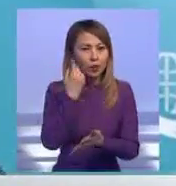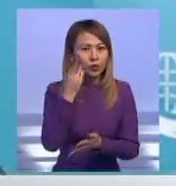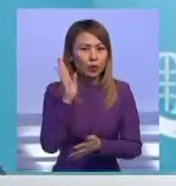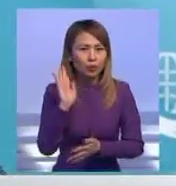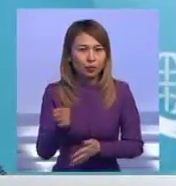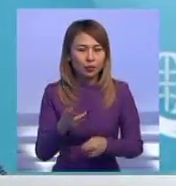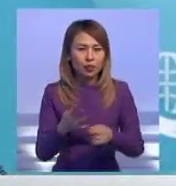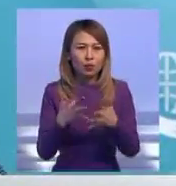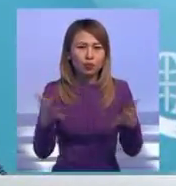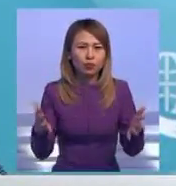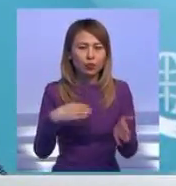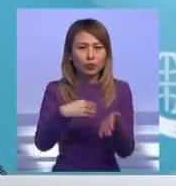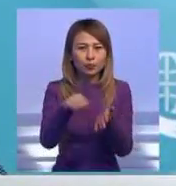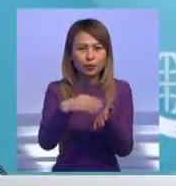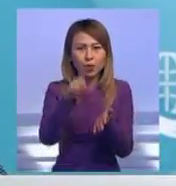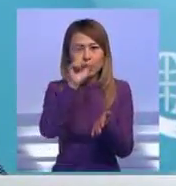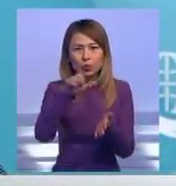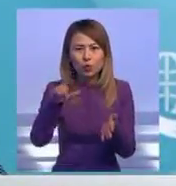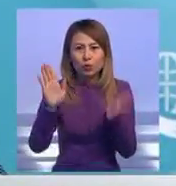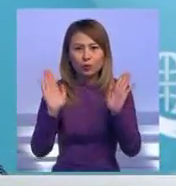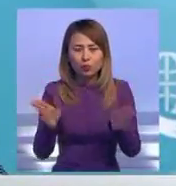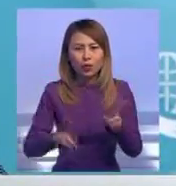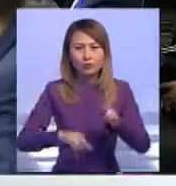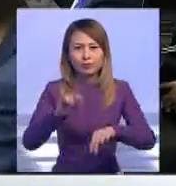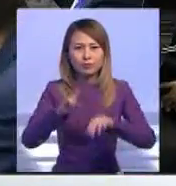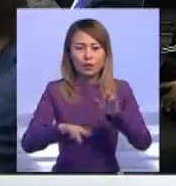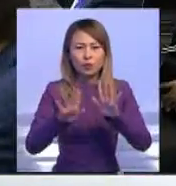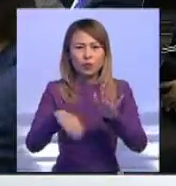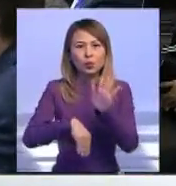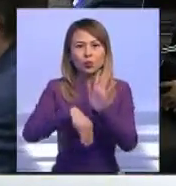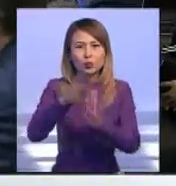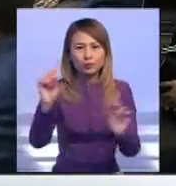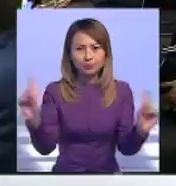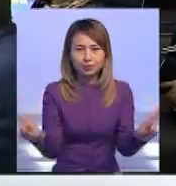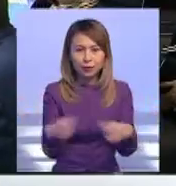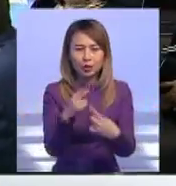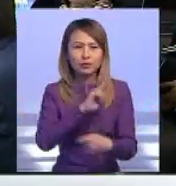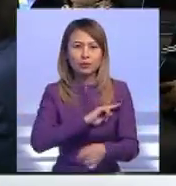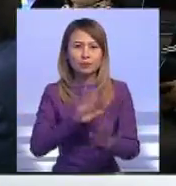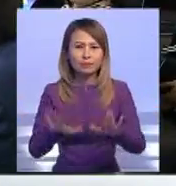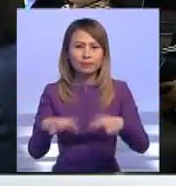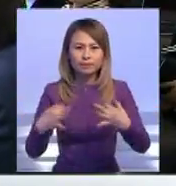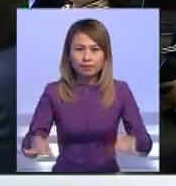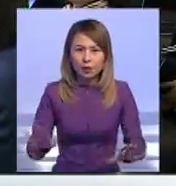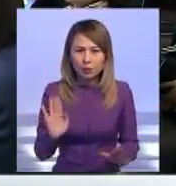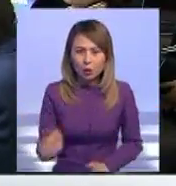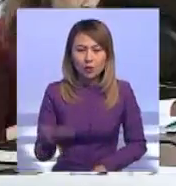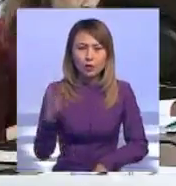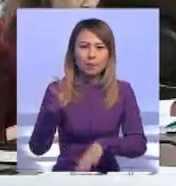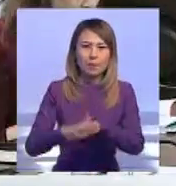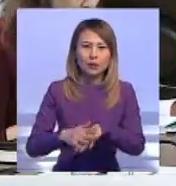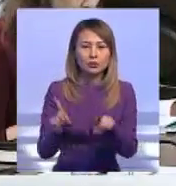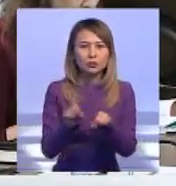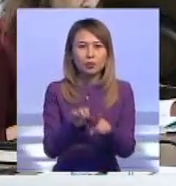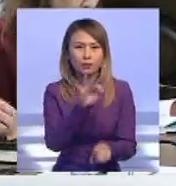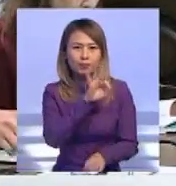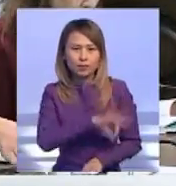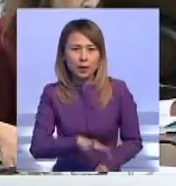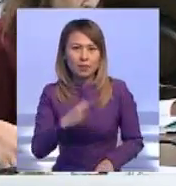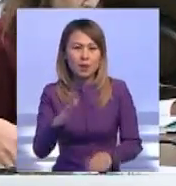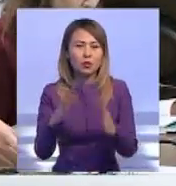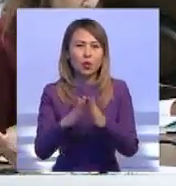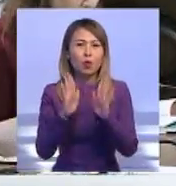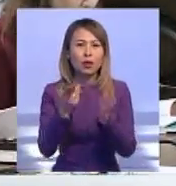оған сұраныс артады. Нәтижесінде құрылыс саласы дами түседі, жаңа жұмыс орындары ашылады. Бұл шара банктерге де тиімді, бірақ